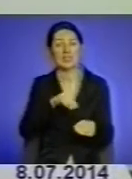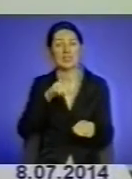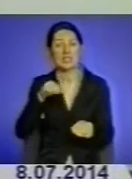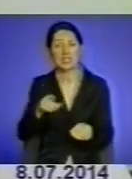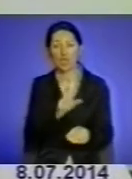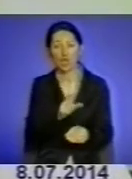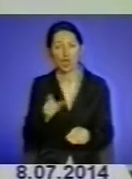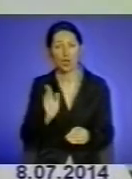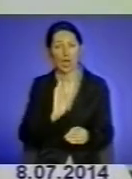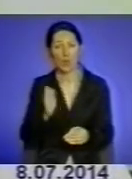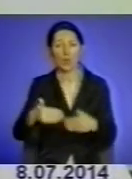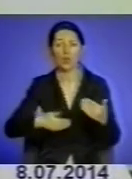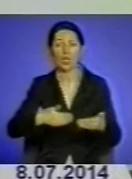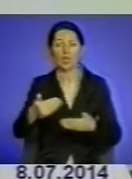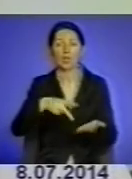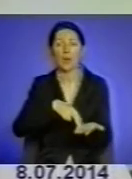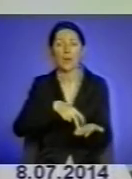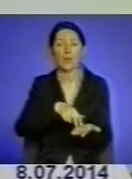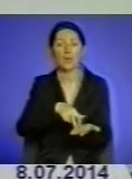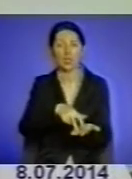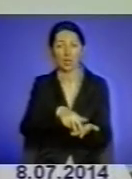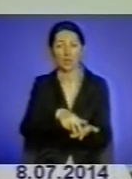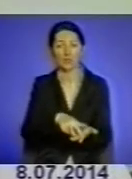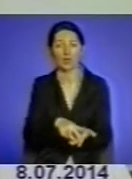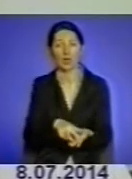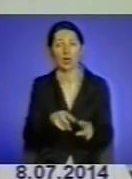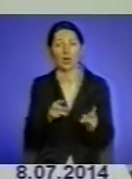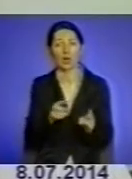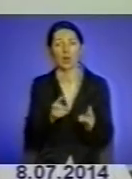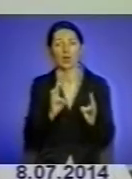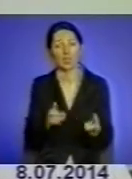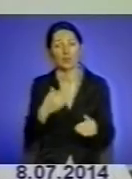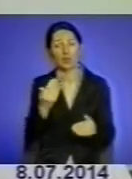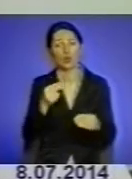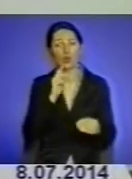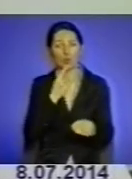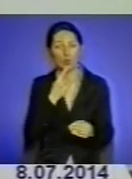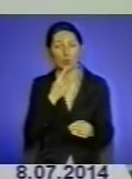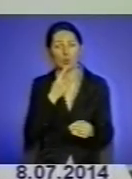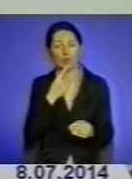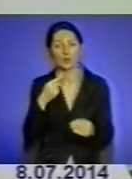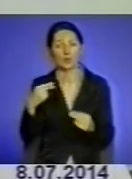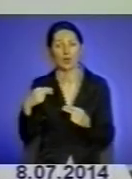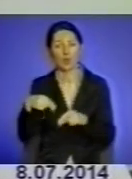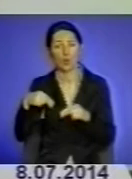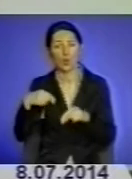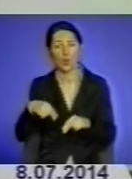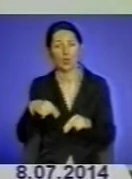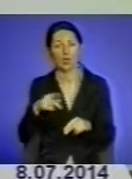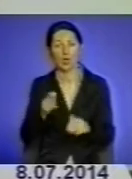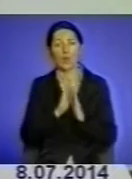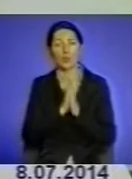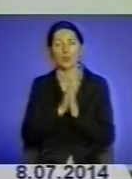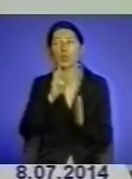тисячі-тисячі людей буде йти пішки, жертвувати той труд і випросити в Бога тої